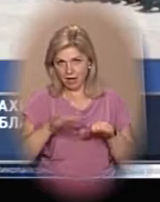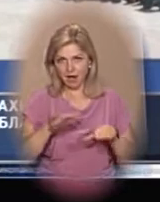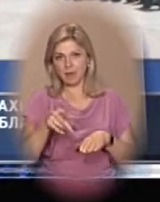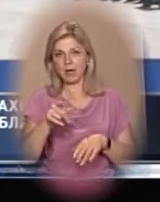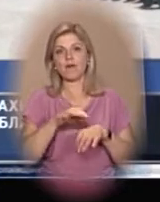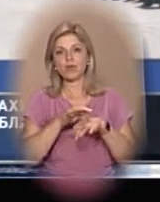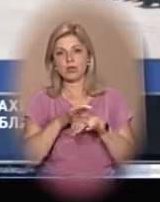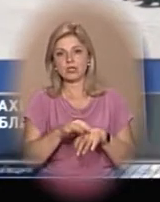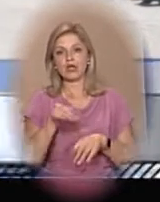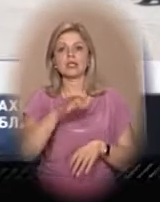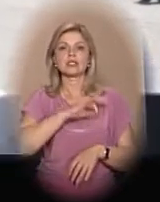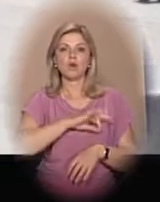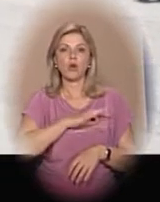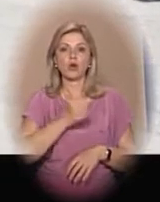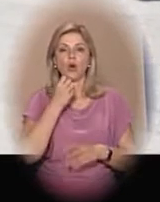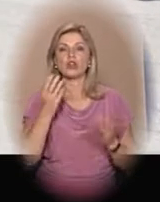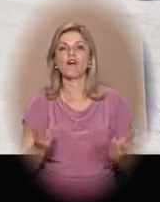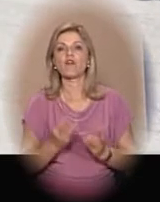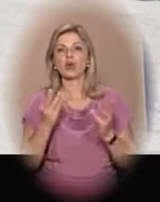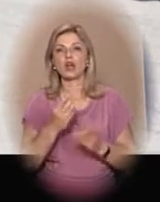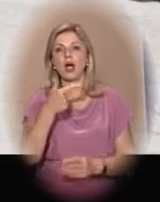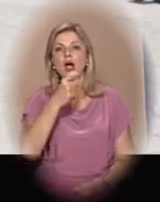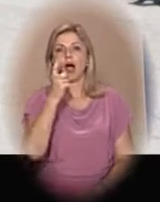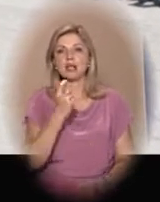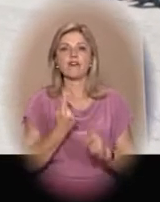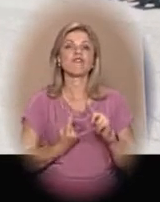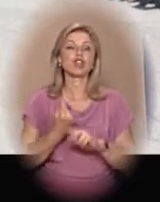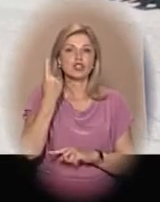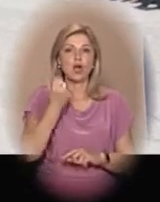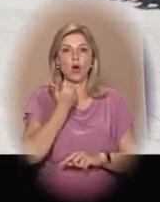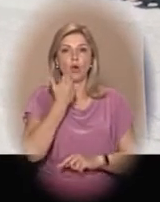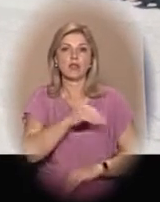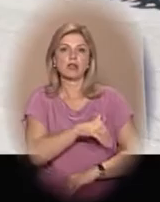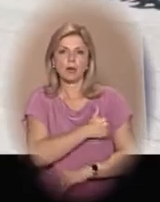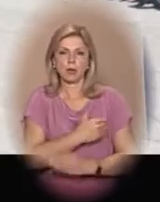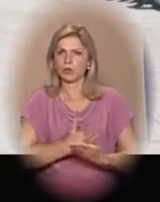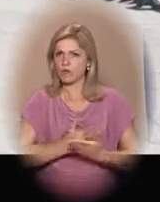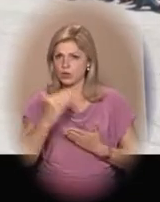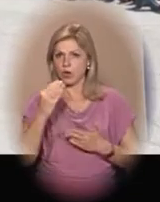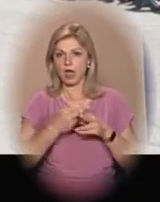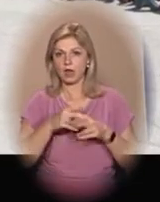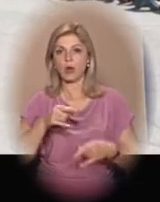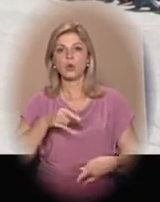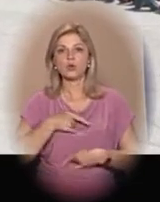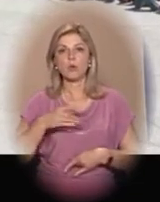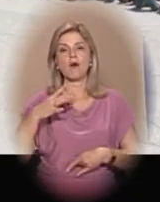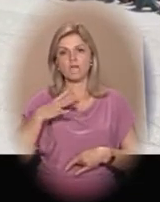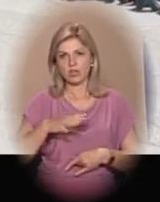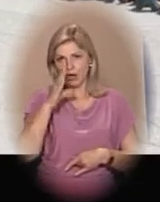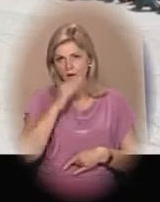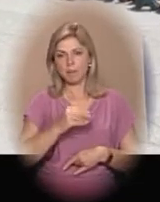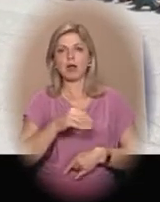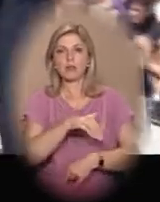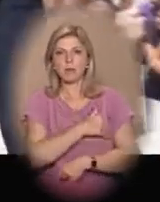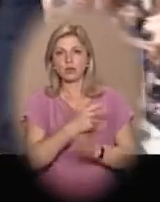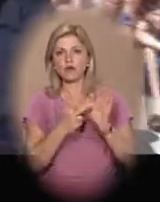Применяется при пожарах нефтяных фонтанов и газовых вышек, тогда, когда температура очень большая, и этот костюм выдерживает температуру 800